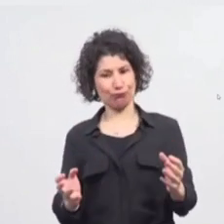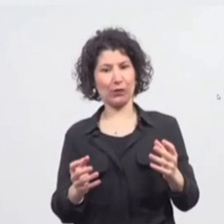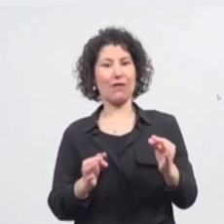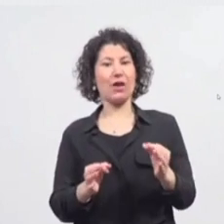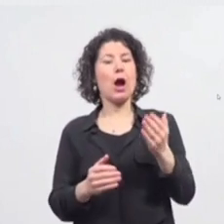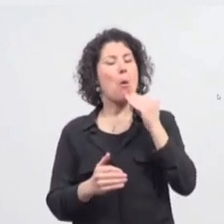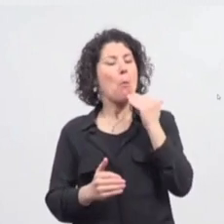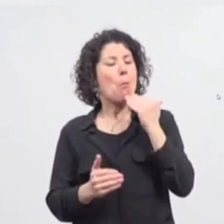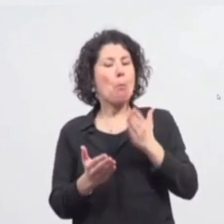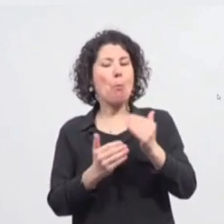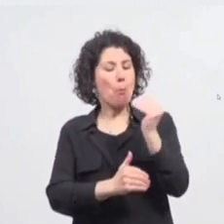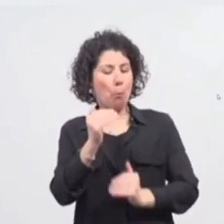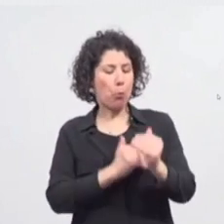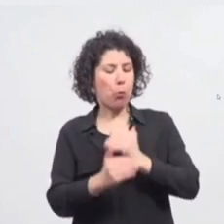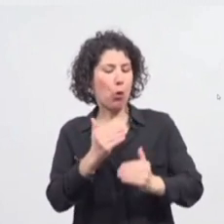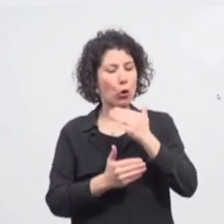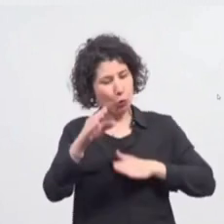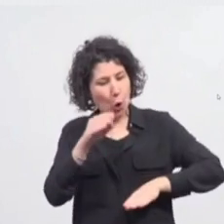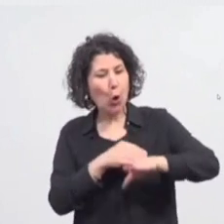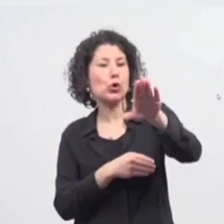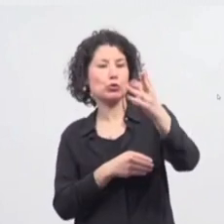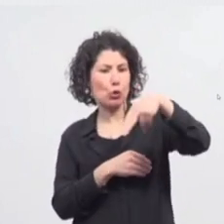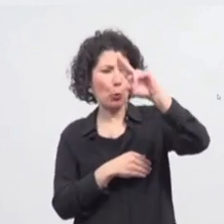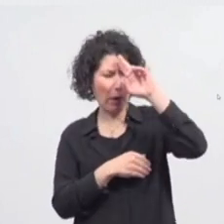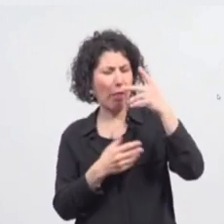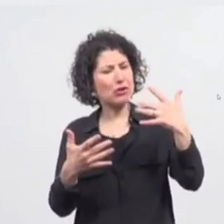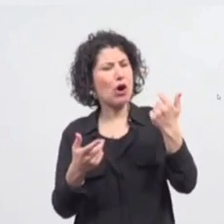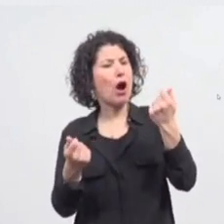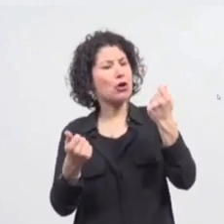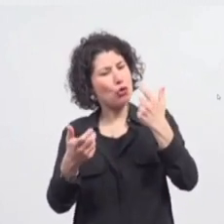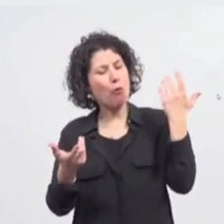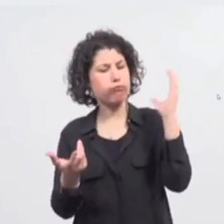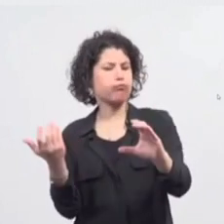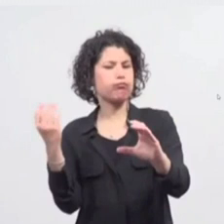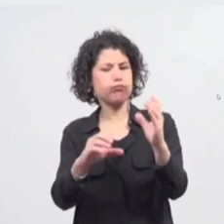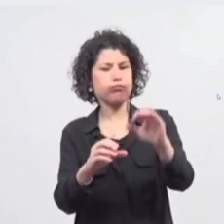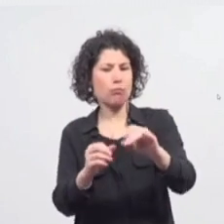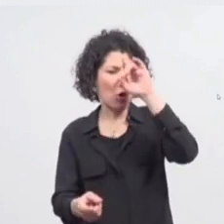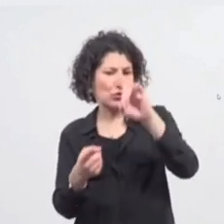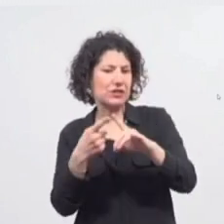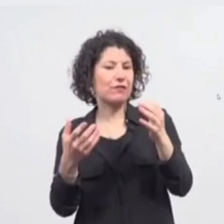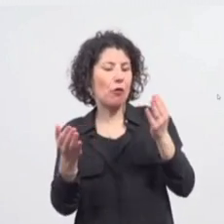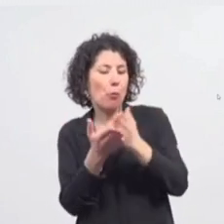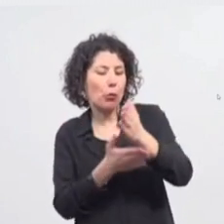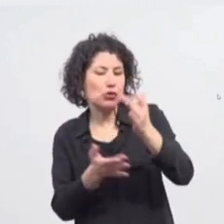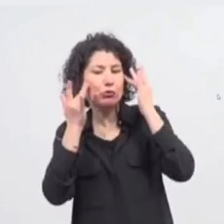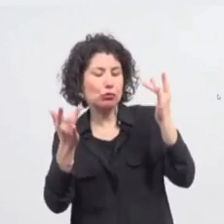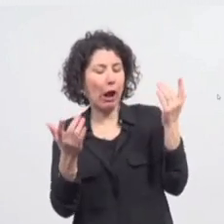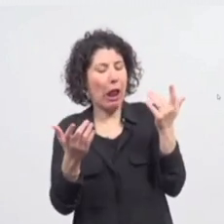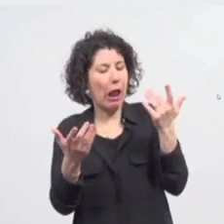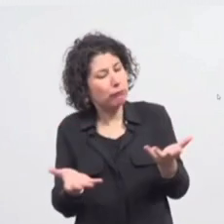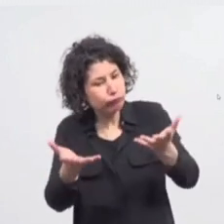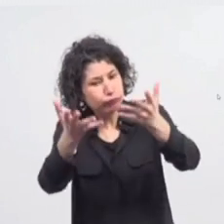européen pour financer les projets culturels, de la même façon d'ailleurs que cela a été le cas dans un certain nombre de